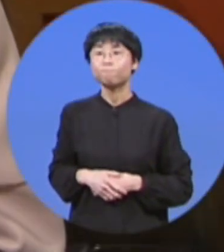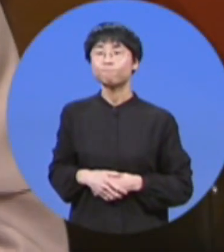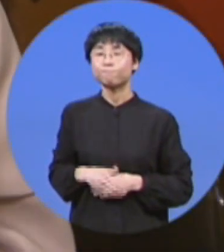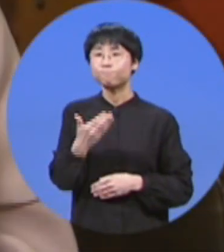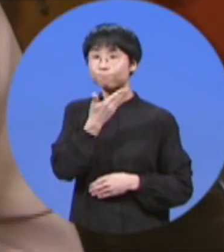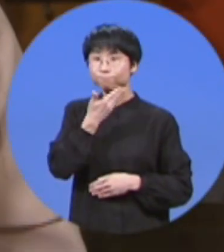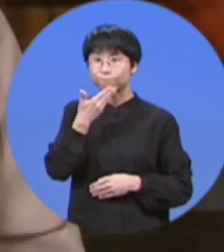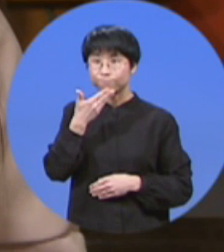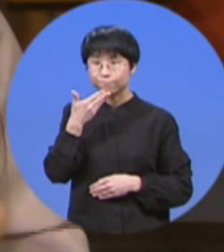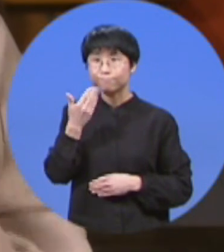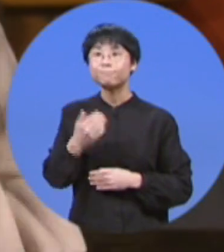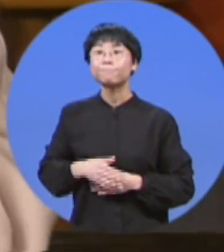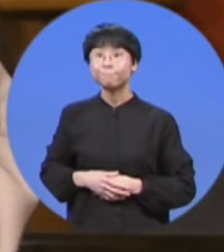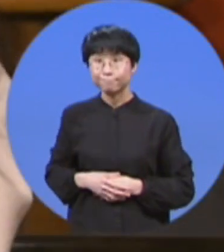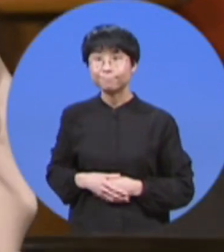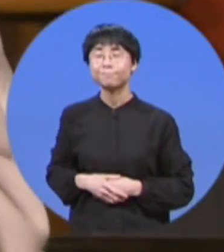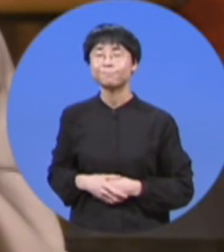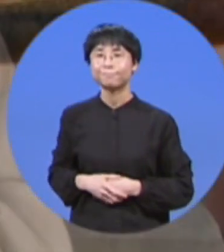うん、